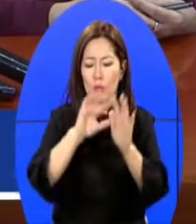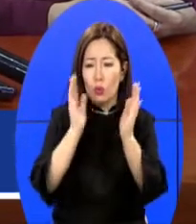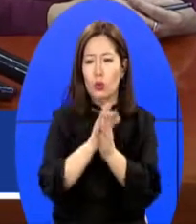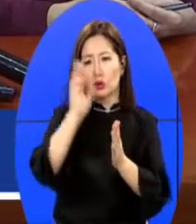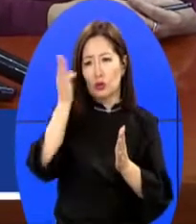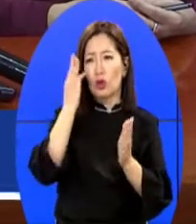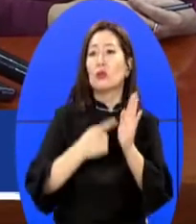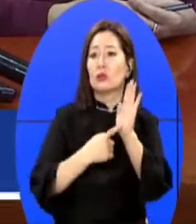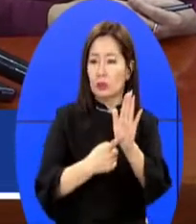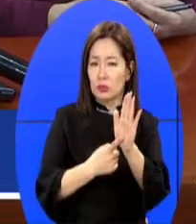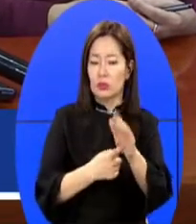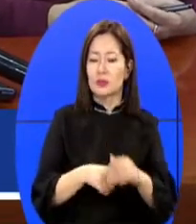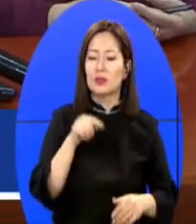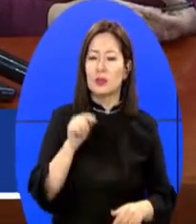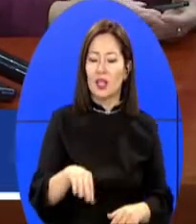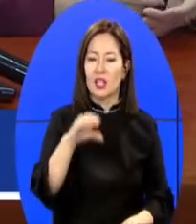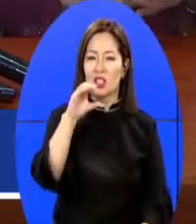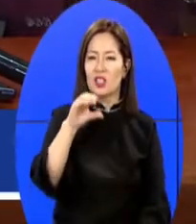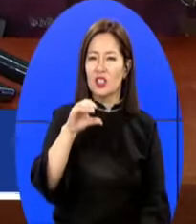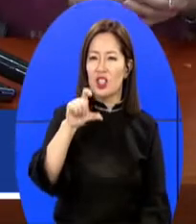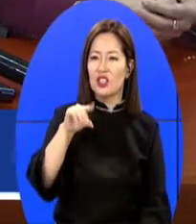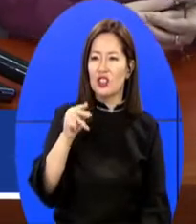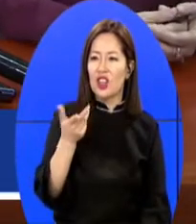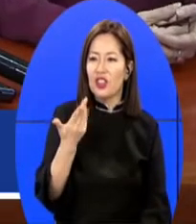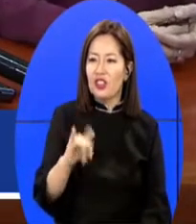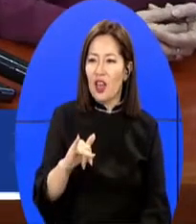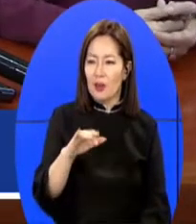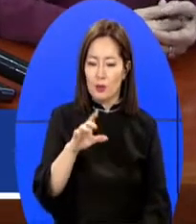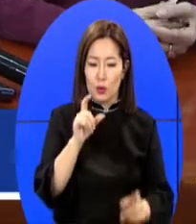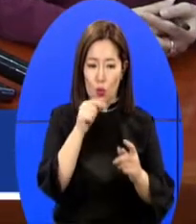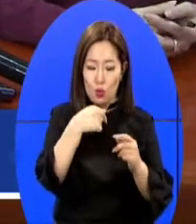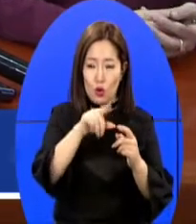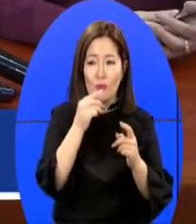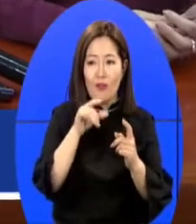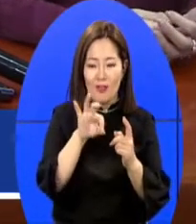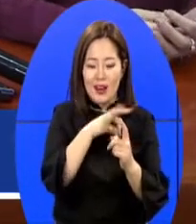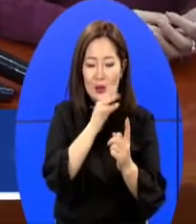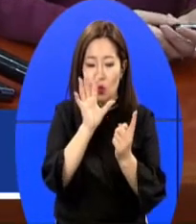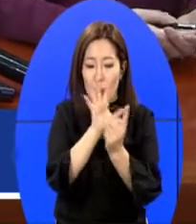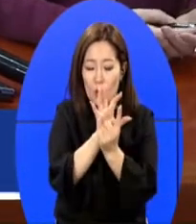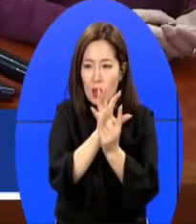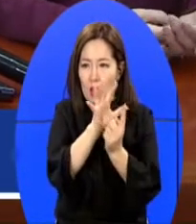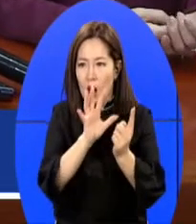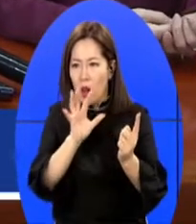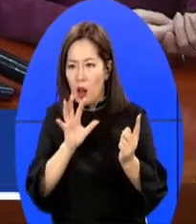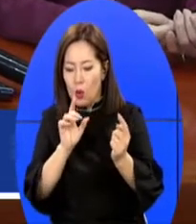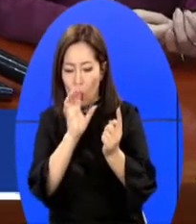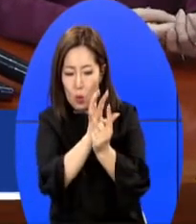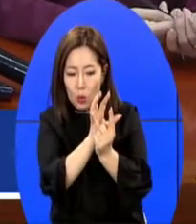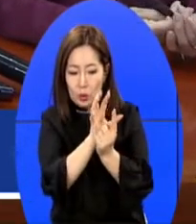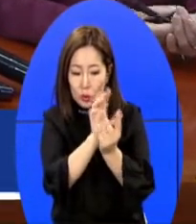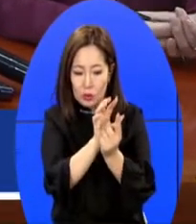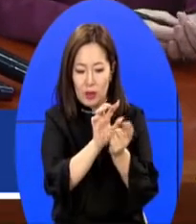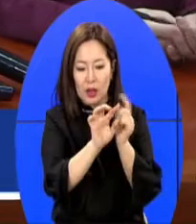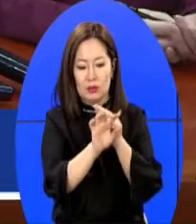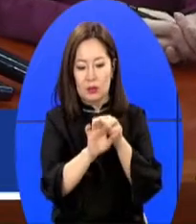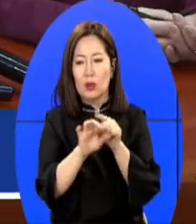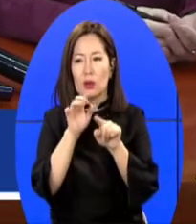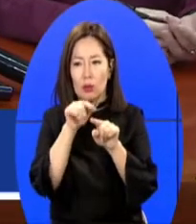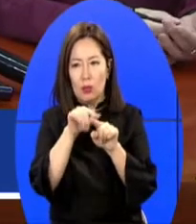хэллээ. Дахиад хэлье. Одоо яг тэр сэжигтэй гэдэг юм уу ийм тохиолдол илэрсэн үеэс эхлээд энэ маршрут юмуд нь бол эрүүлэндээ яам халдвар